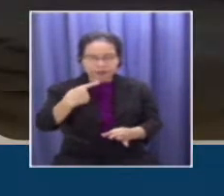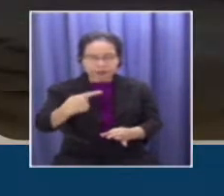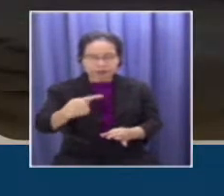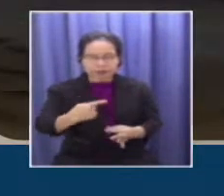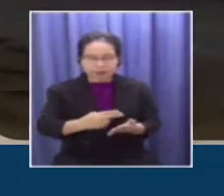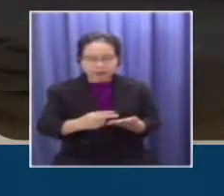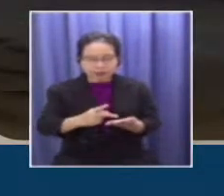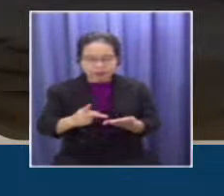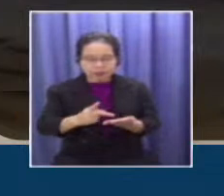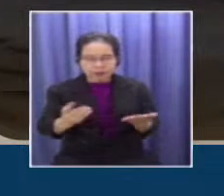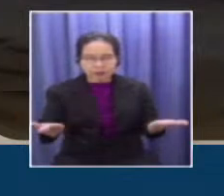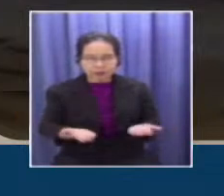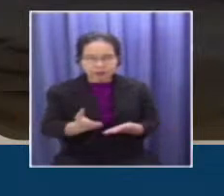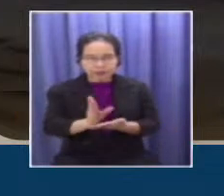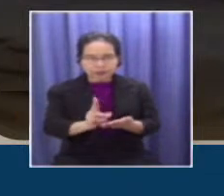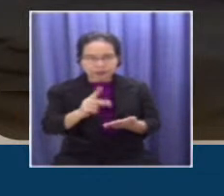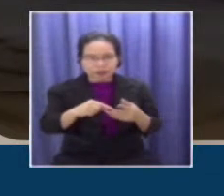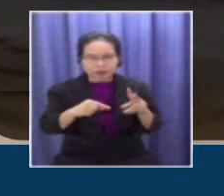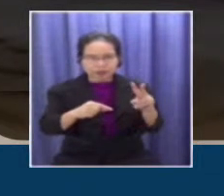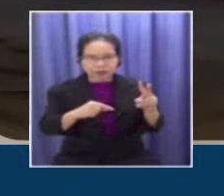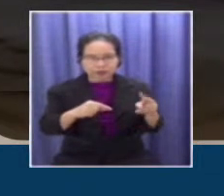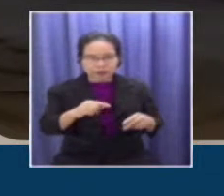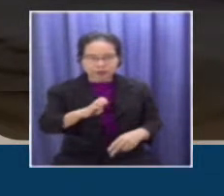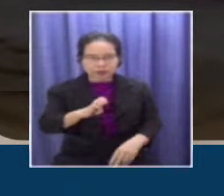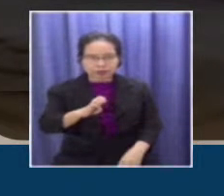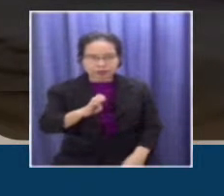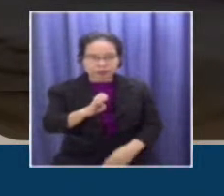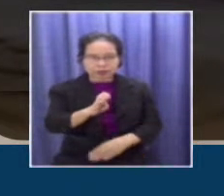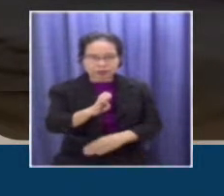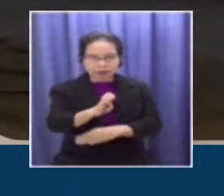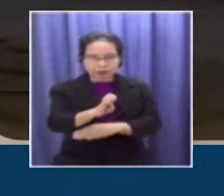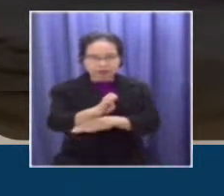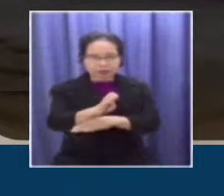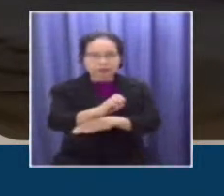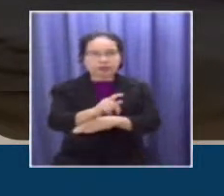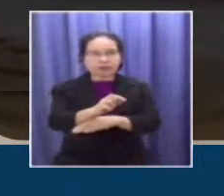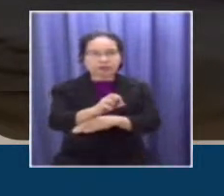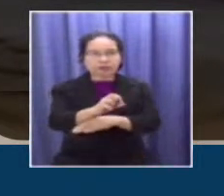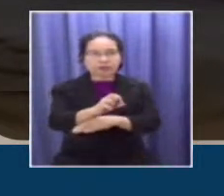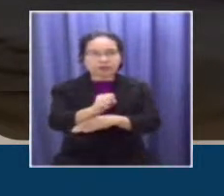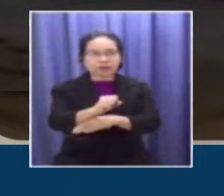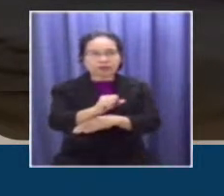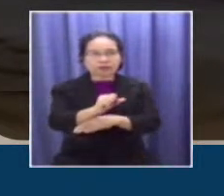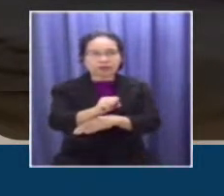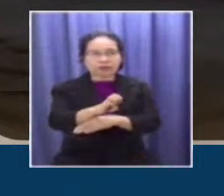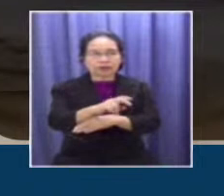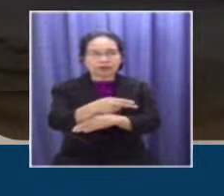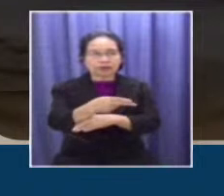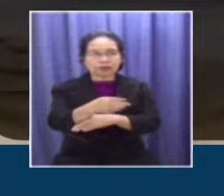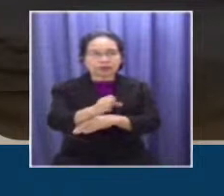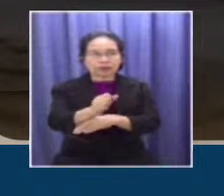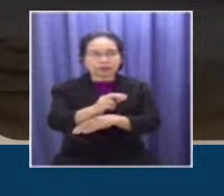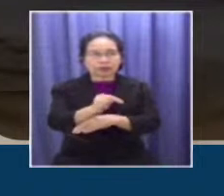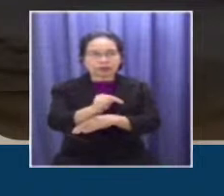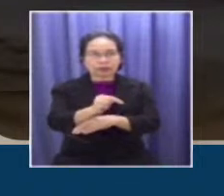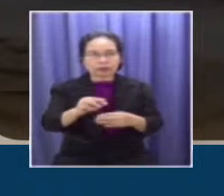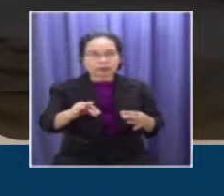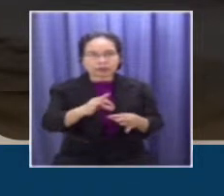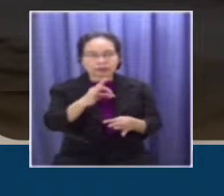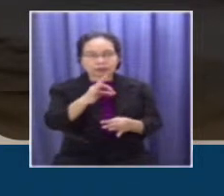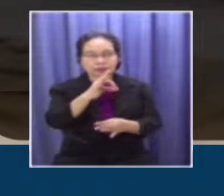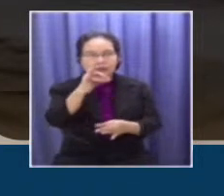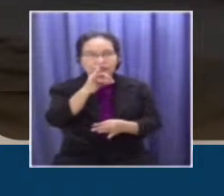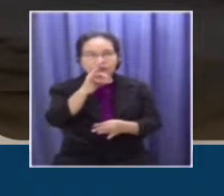ɛfrɛ no wɔ Efesofoɔ nwoma ɛti 2 nkyɛmu 2 ne sɛ honhom